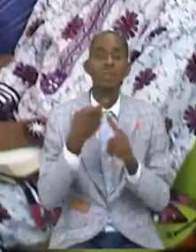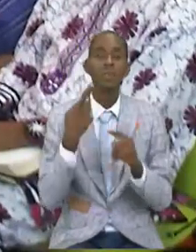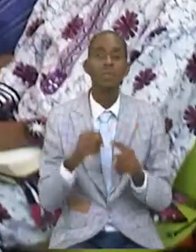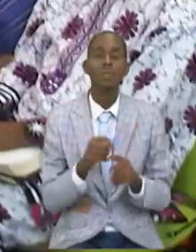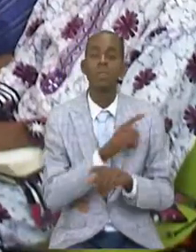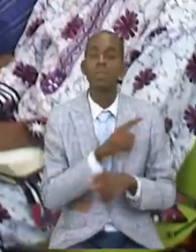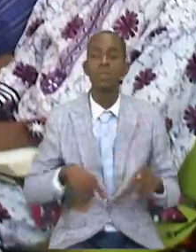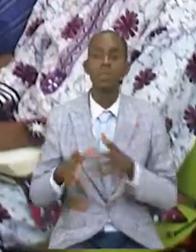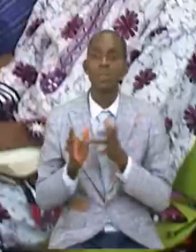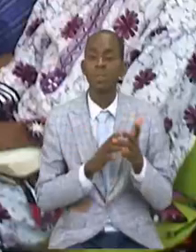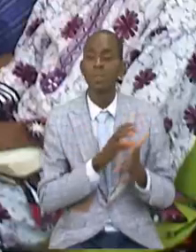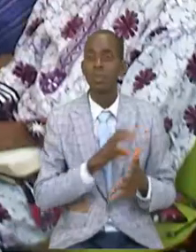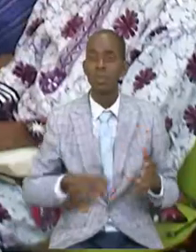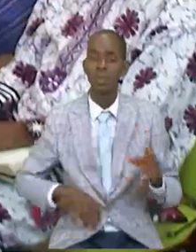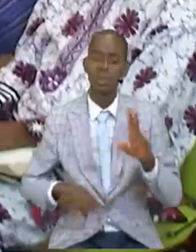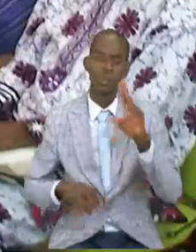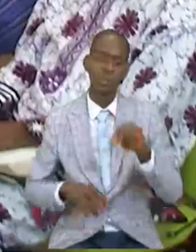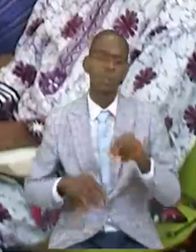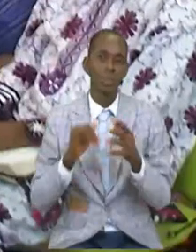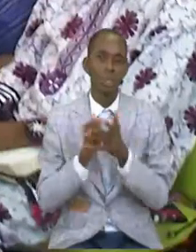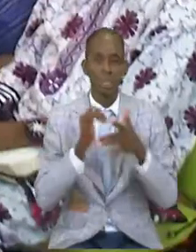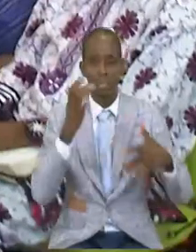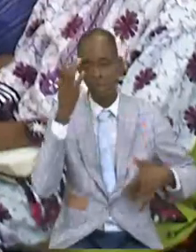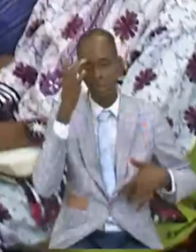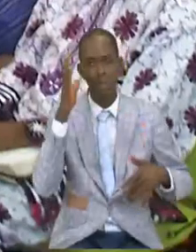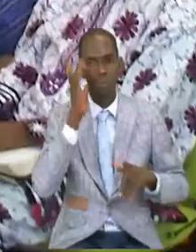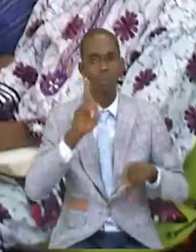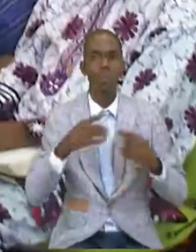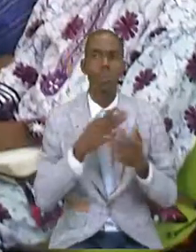don de Jésus? La chose là doit partir.